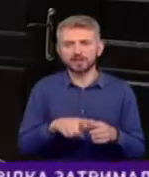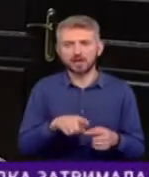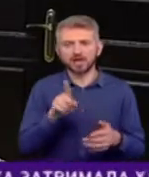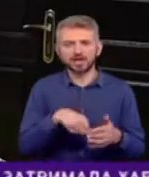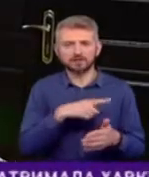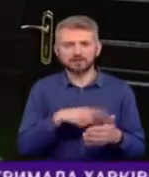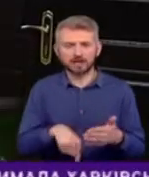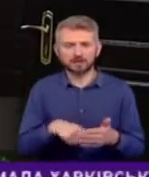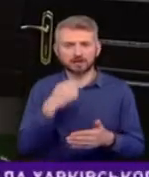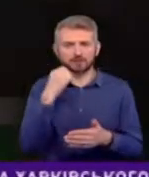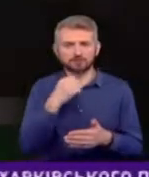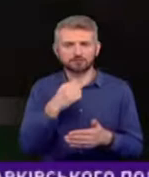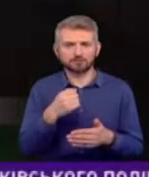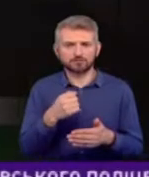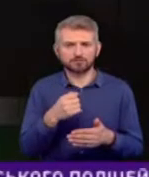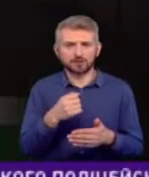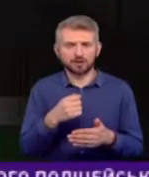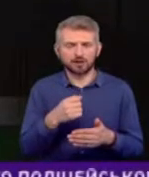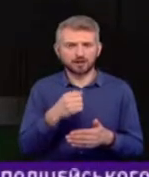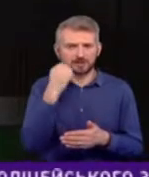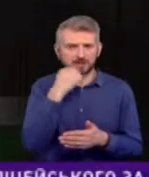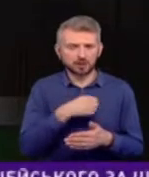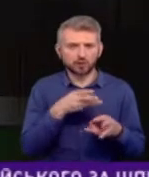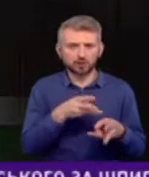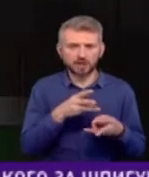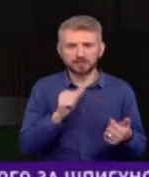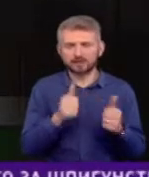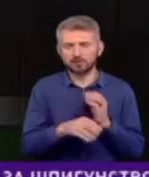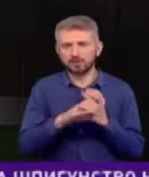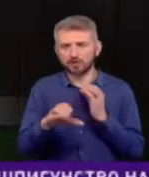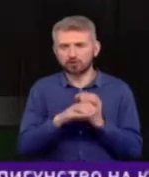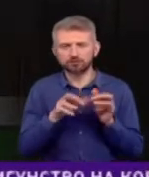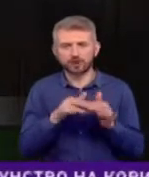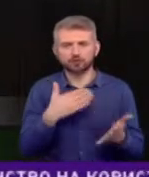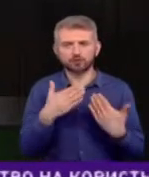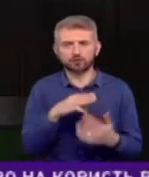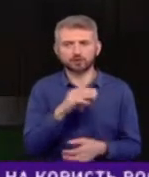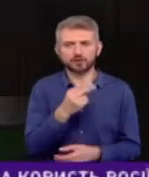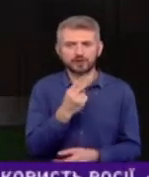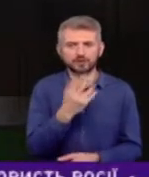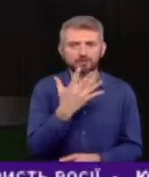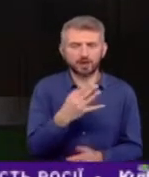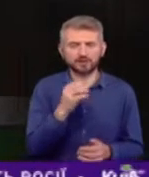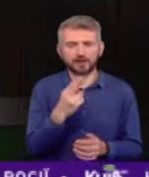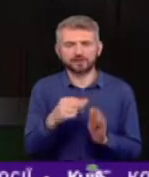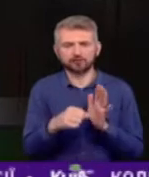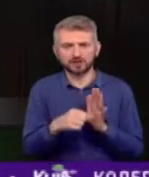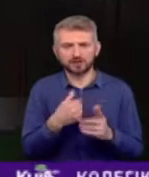котелень, заміна мереж, заходи, які стосуються наших ТЕЦ, ТЕЦ-5, ТЕЦ-6. Тому що